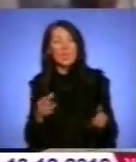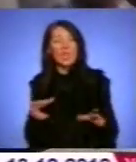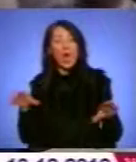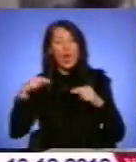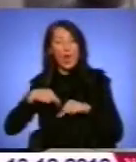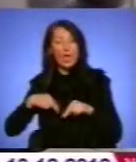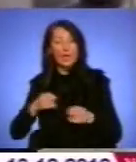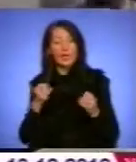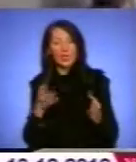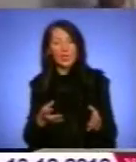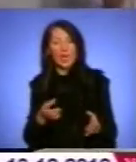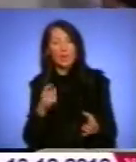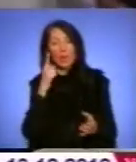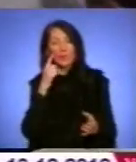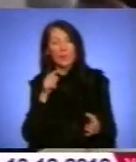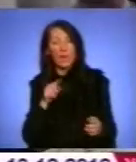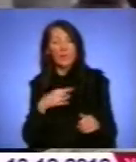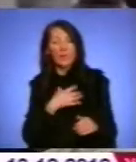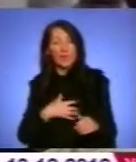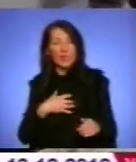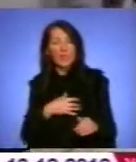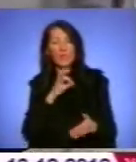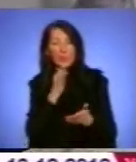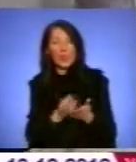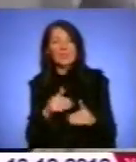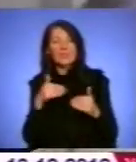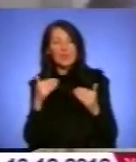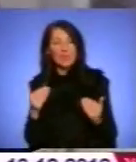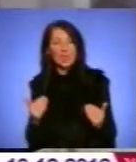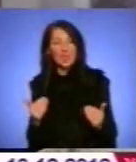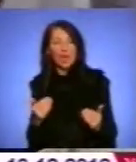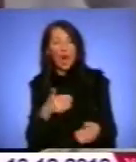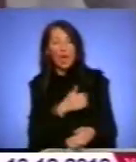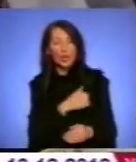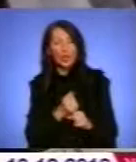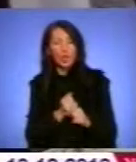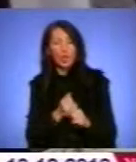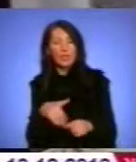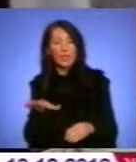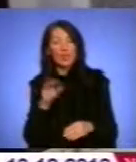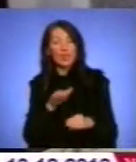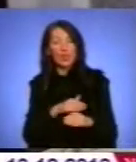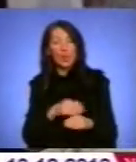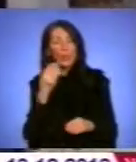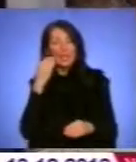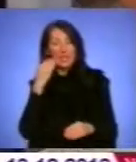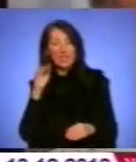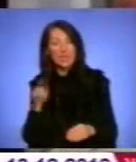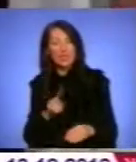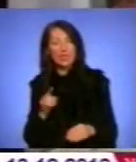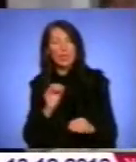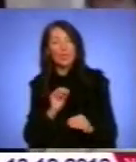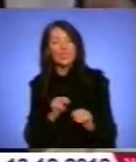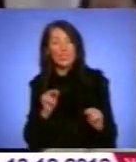що око прискіпливе, тому тут і відповідальність більша. І хочеться робити все добре, якнайкраще, щоб і